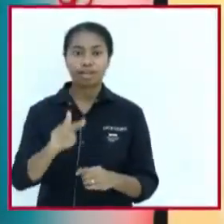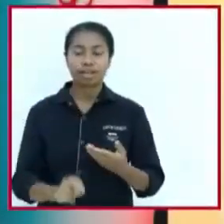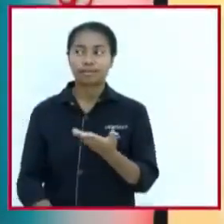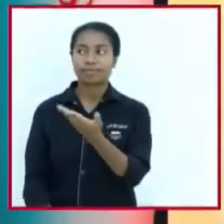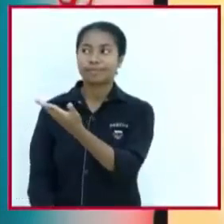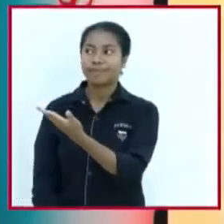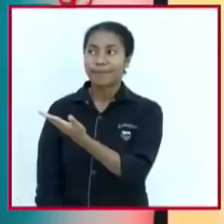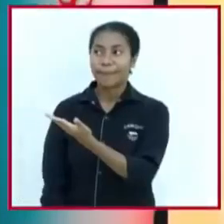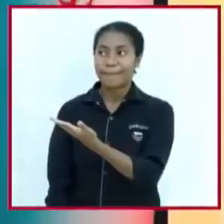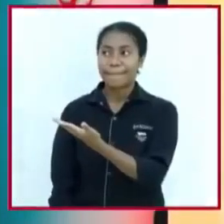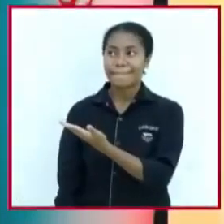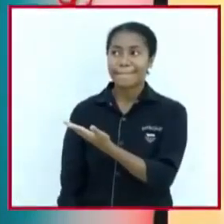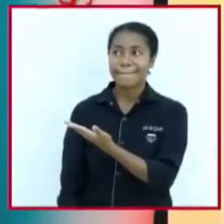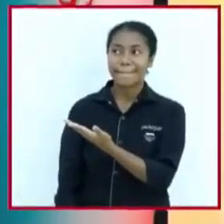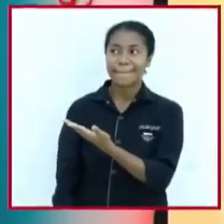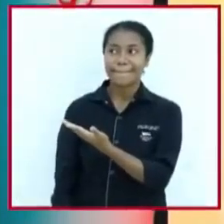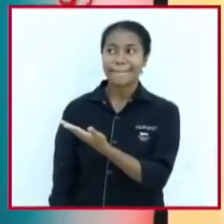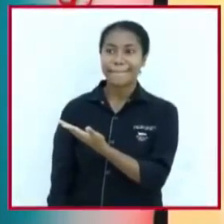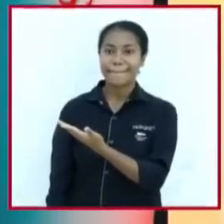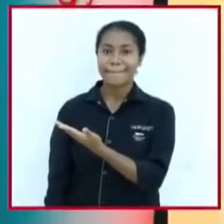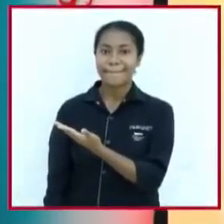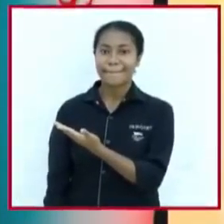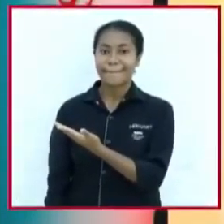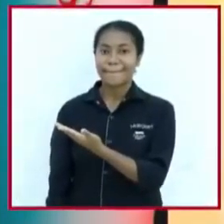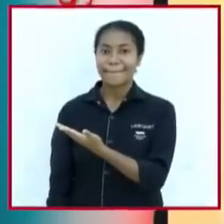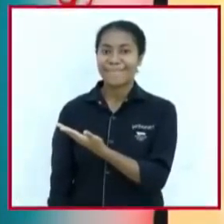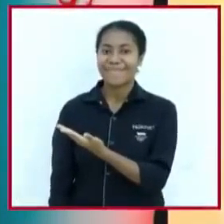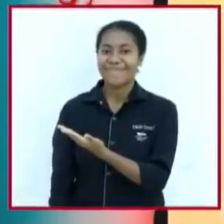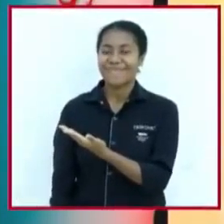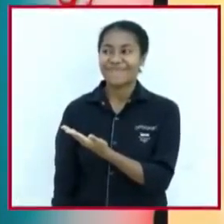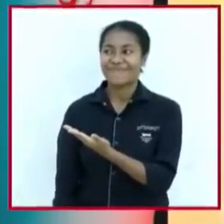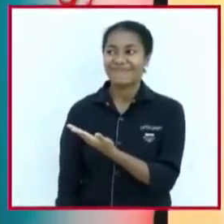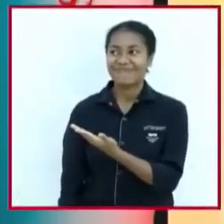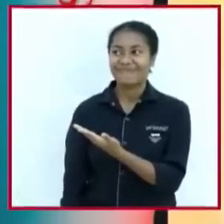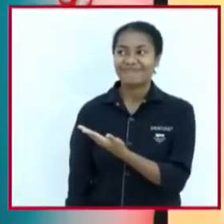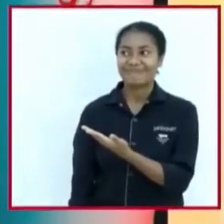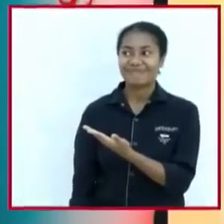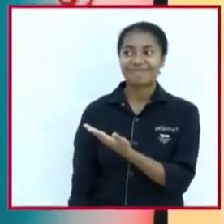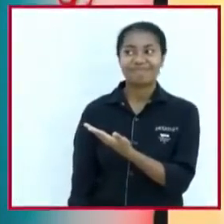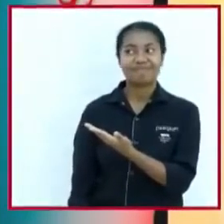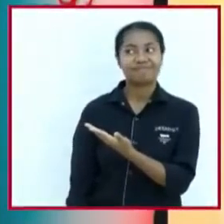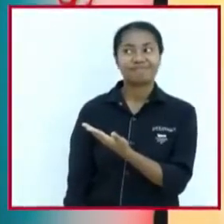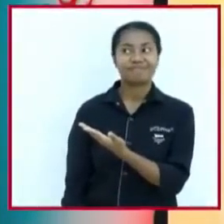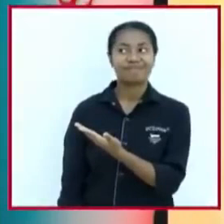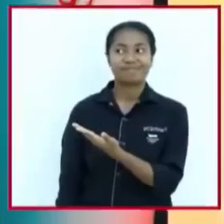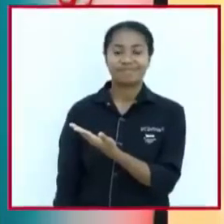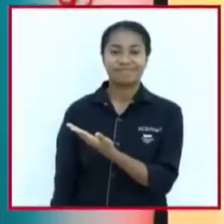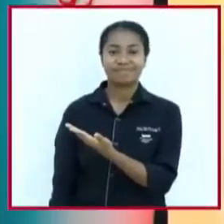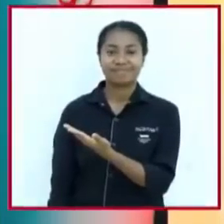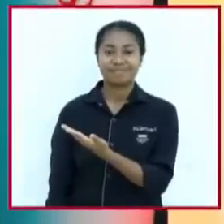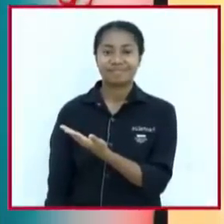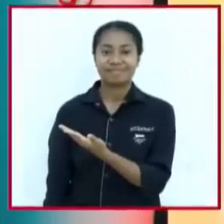demikian yang kita perlukan yaitu yang Saleh tanpa salah tanpa noda yang terpisah dari orang berdosa